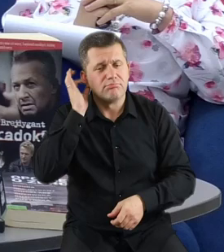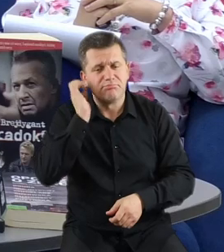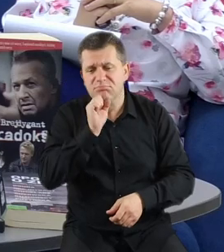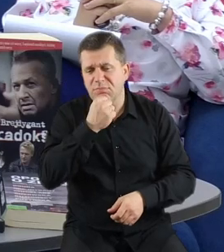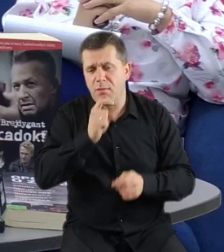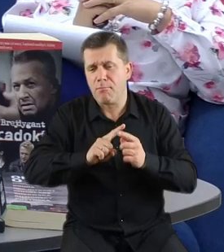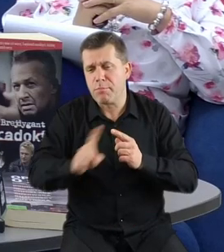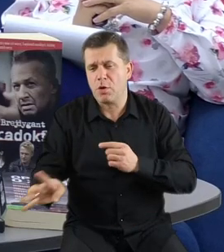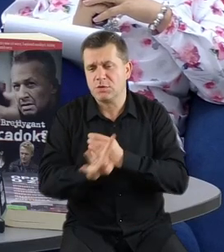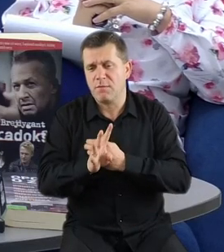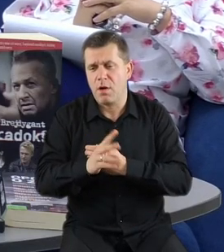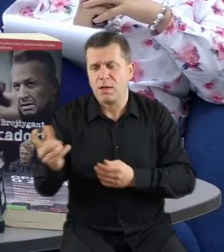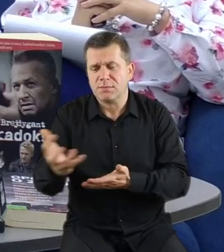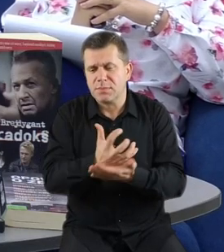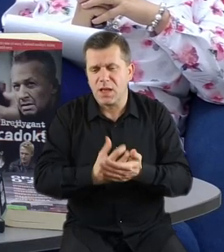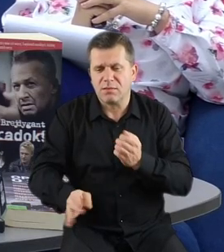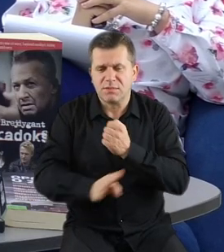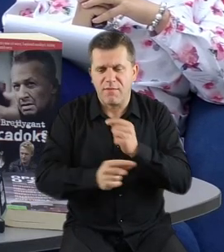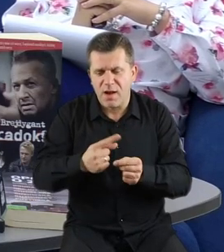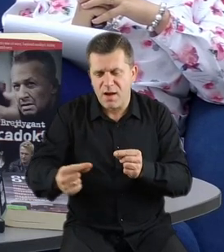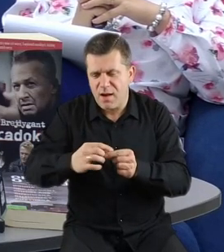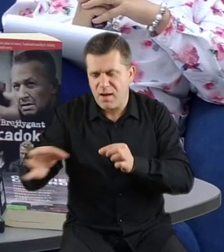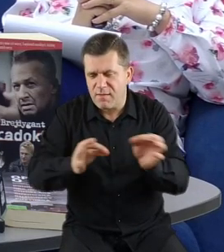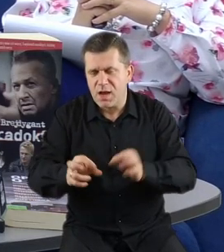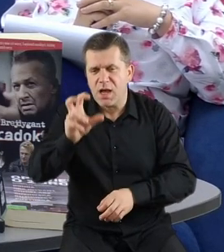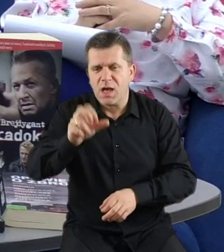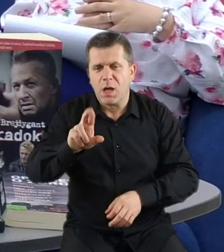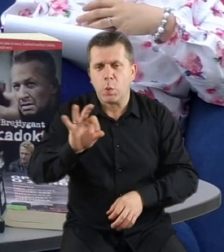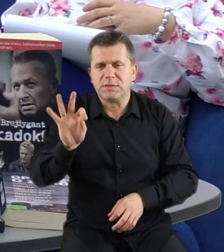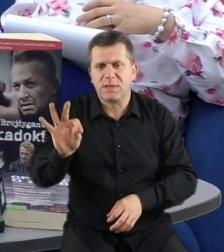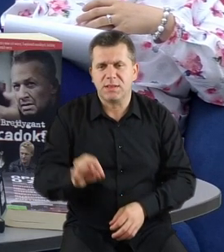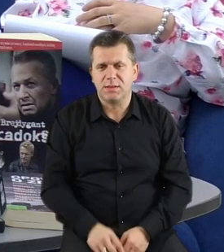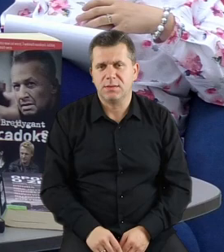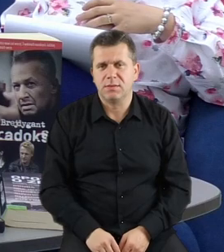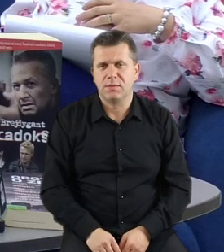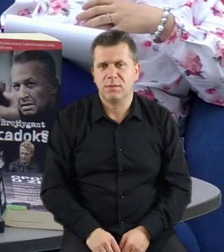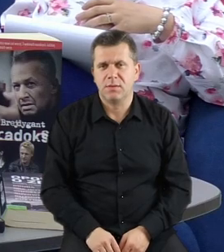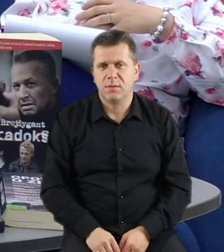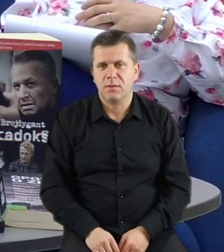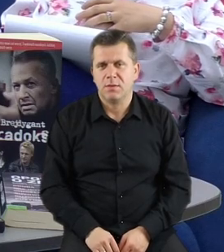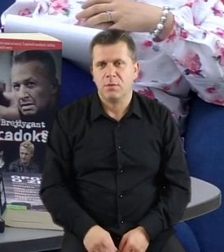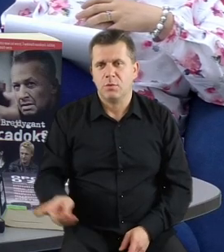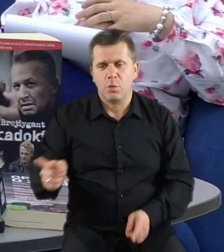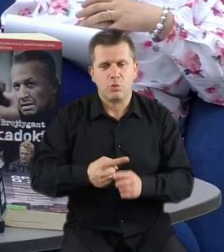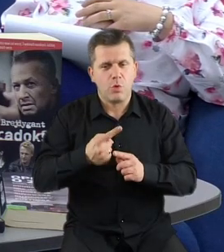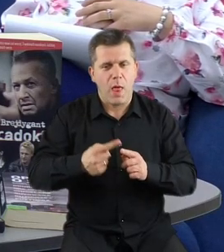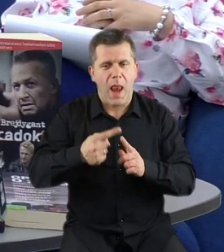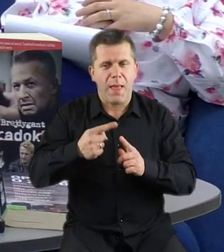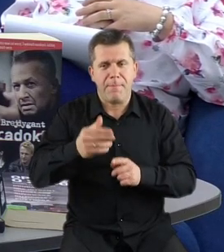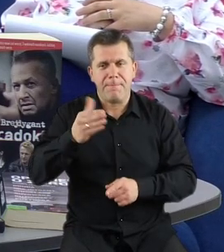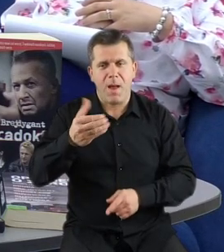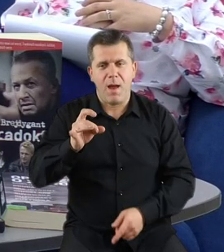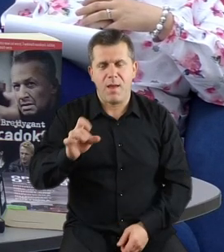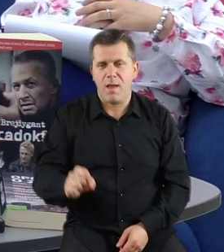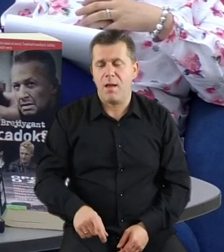staruszeczka po 90, która zbierała chrust. Tak to było wyrażone. I to zresztą element magiczny. Tak.